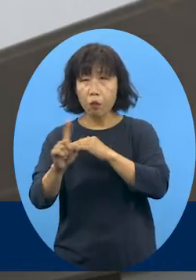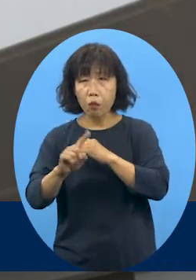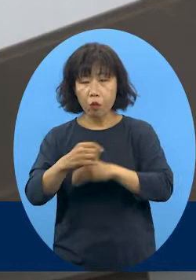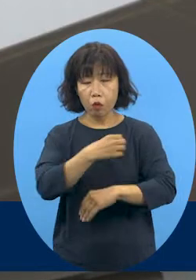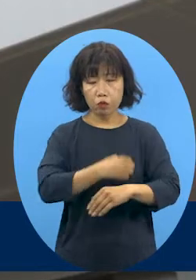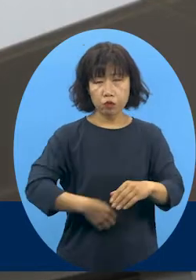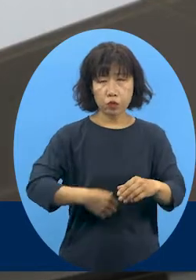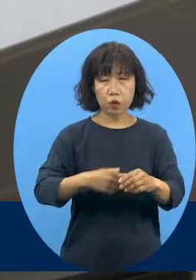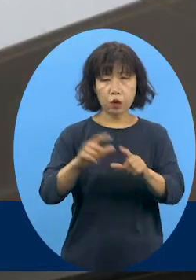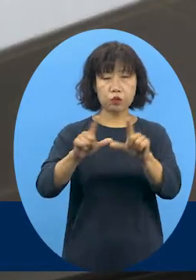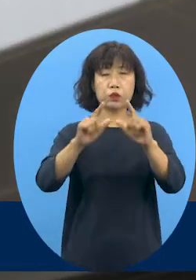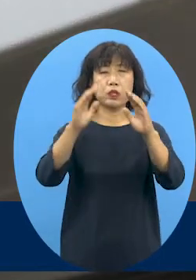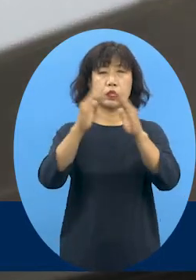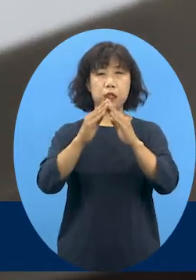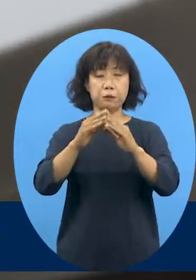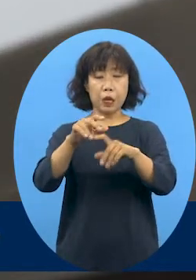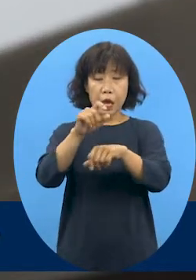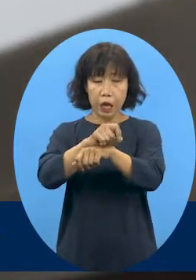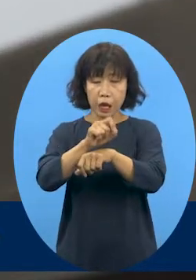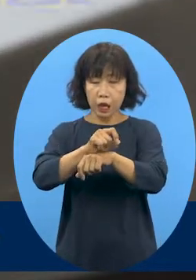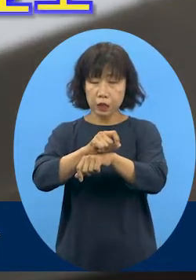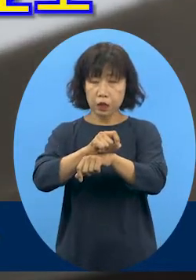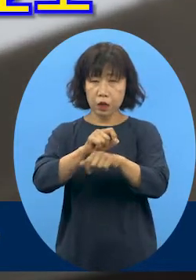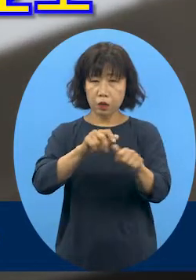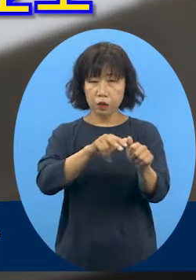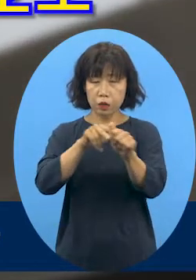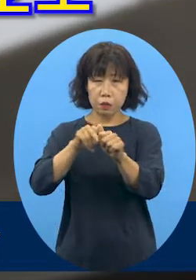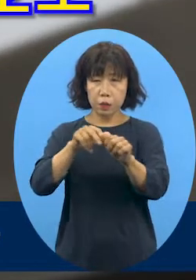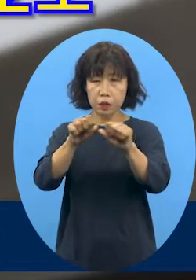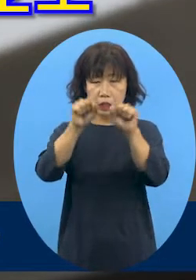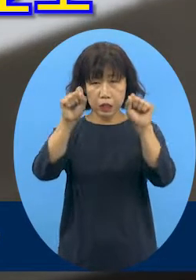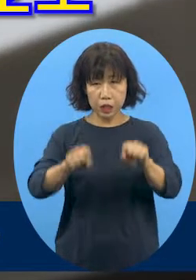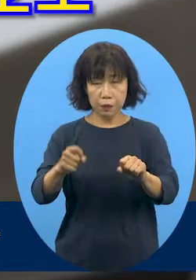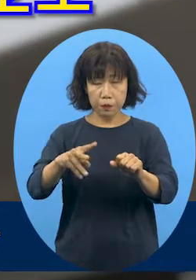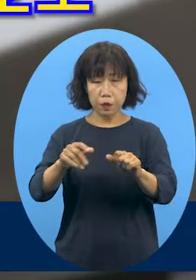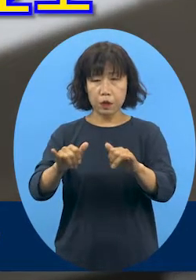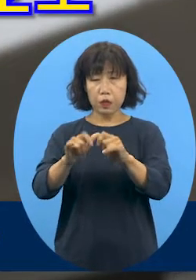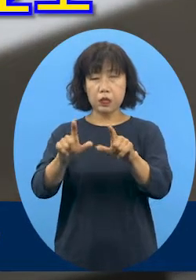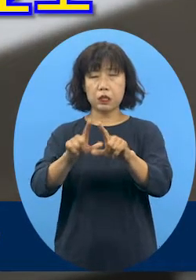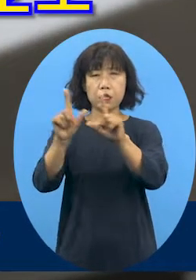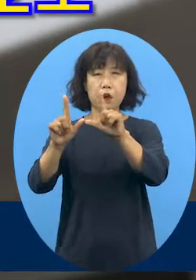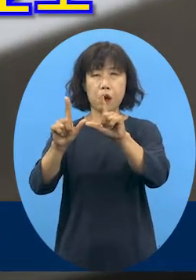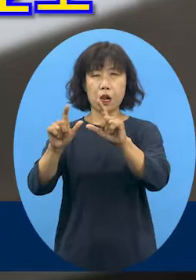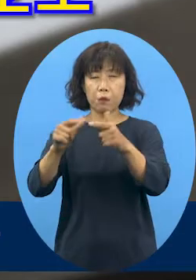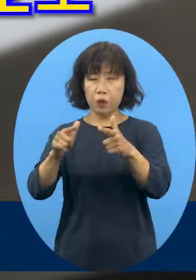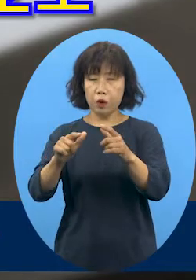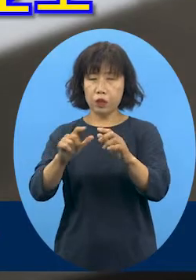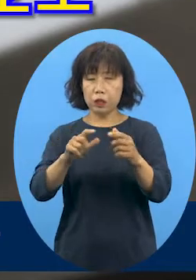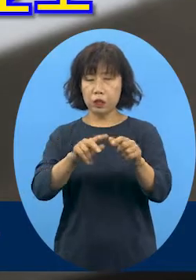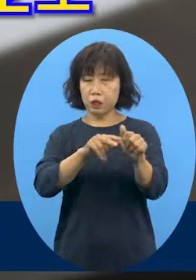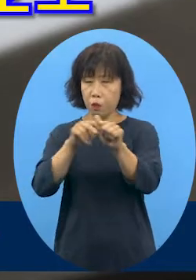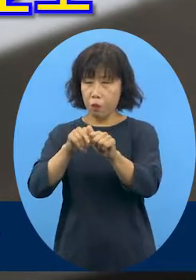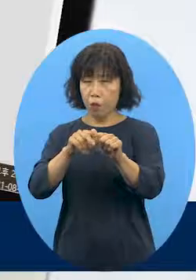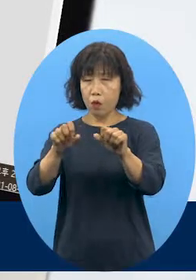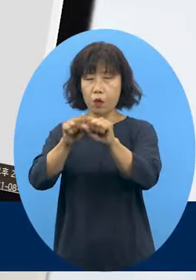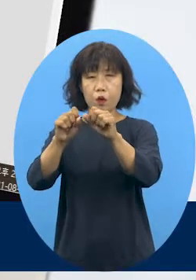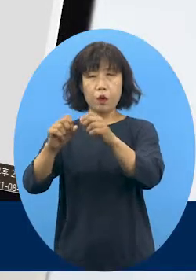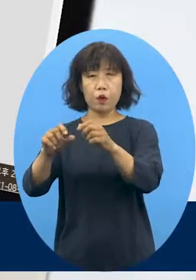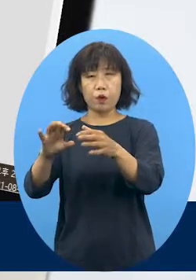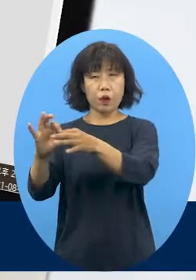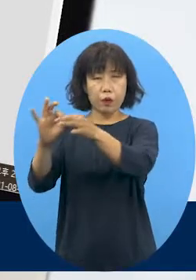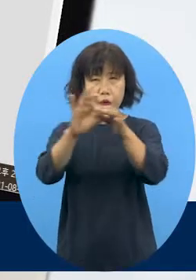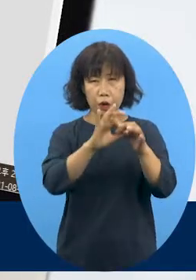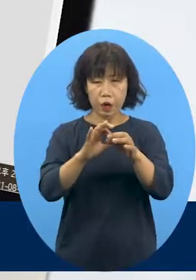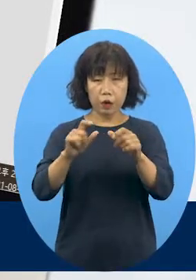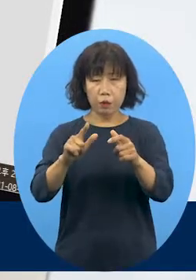동대문구 창 누리집을 포함한 행정 정보 시스템과 서비스 생활 전반 및 지역 인프라 정보와 스마트